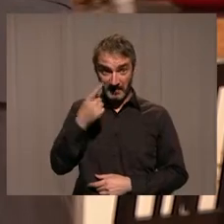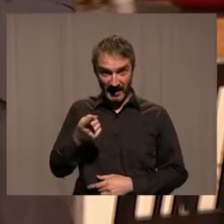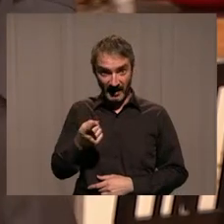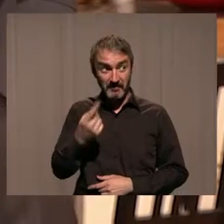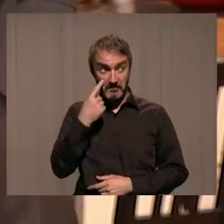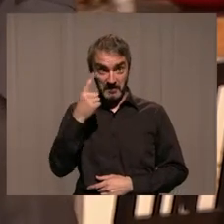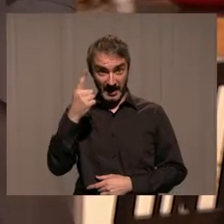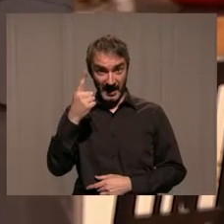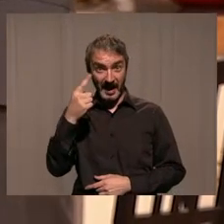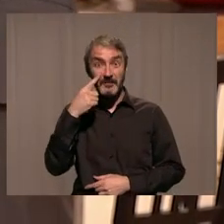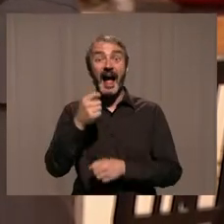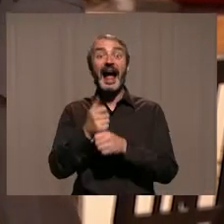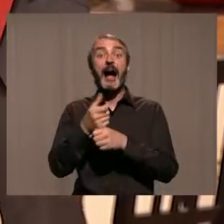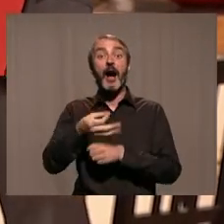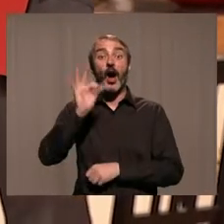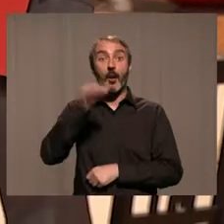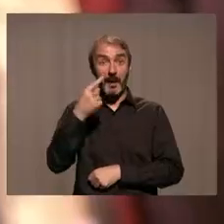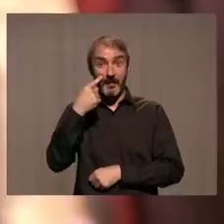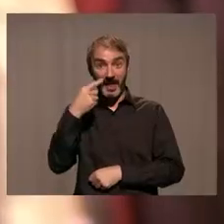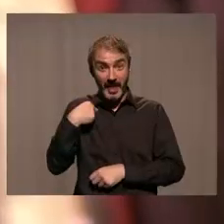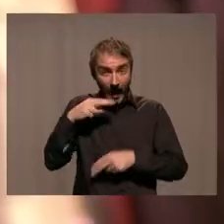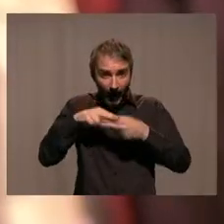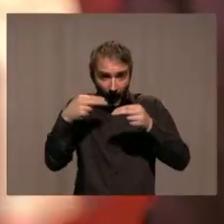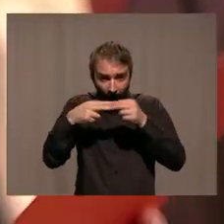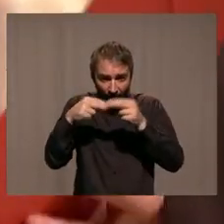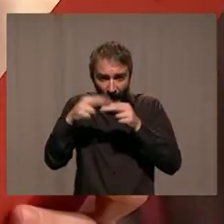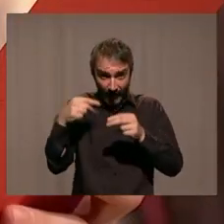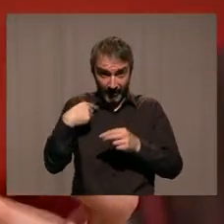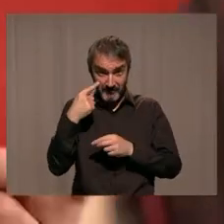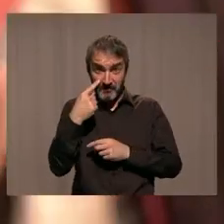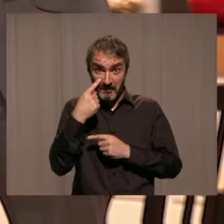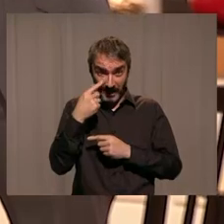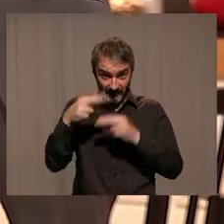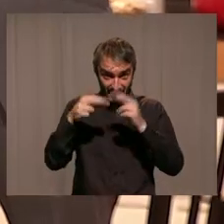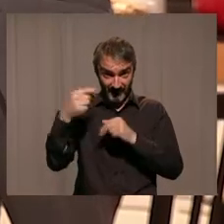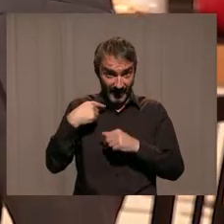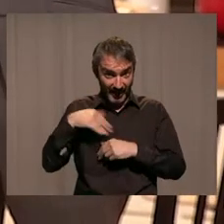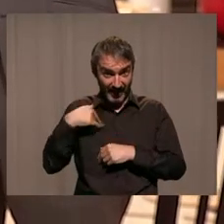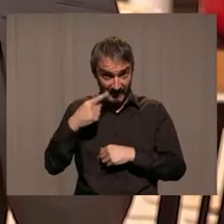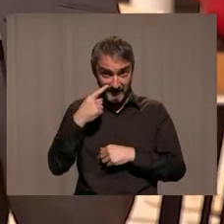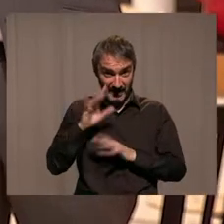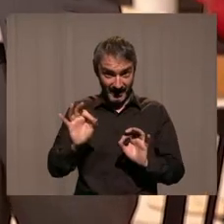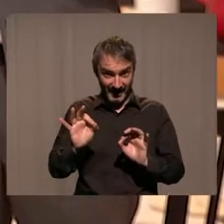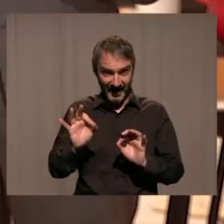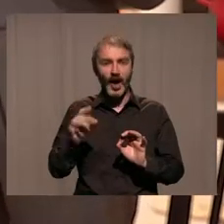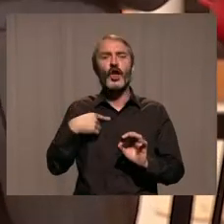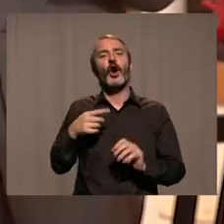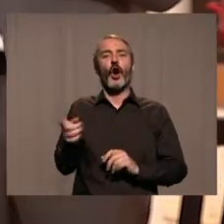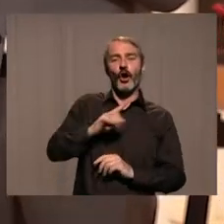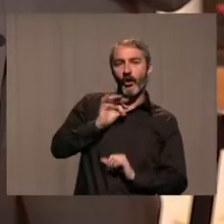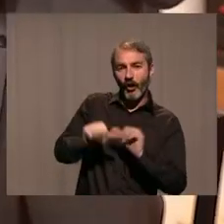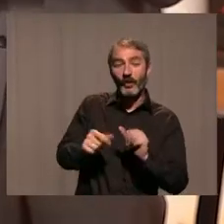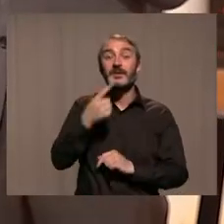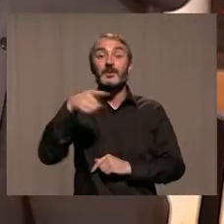Compte, eh? Copa de cava, eh? Jo ja la tinc muntada, eh? Sí, sí, sí. I jo quasi, diguem-ne. Jo estic una mica work in progress. Els que us heu inscrit